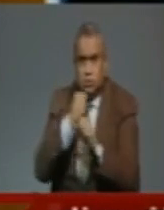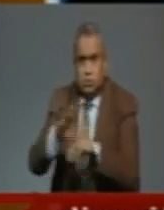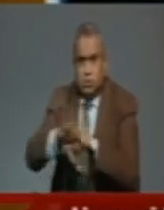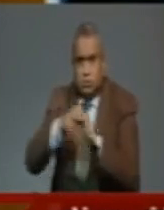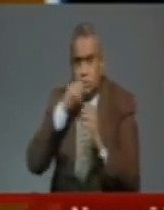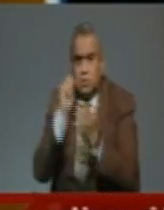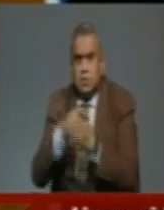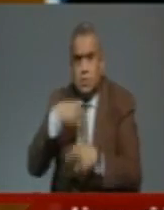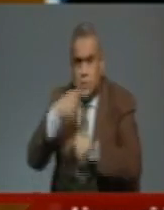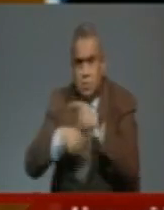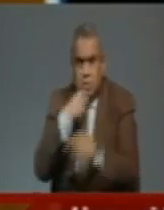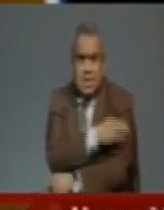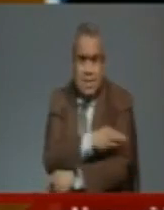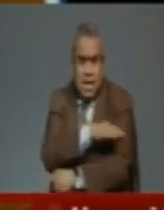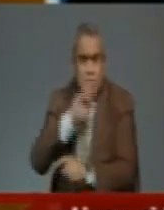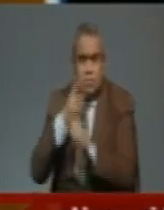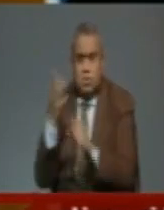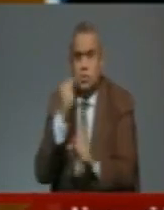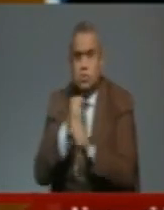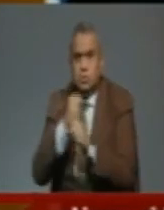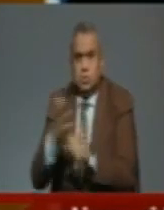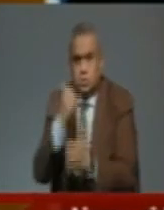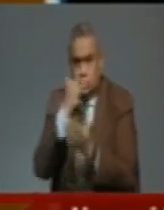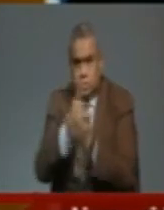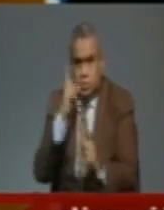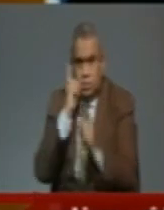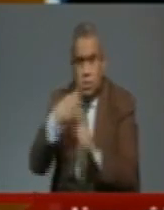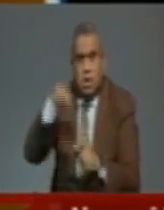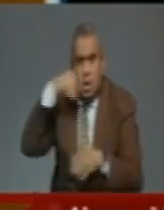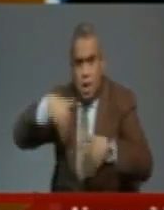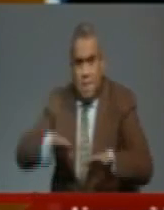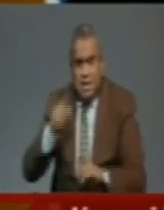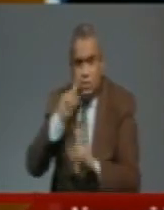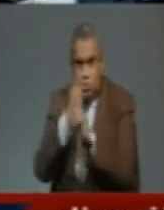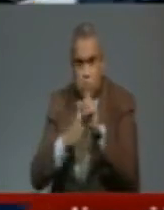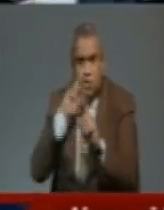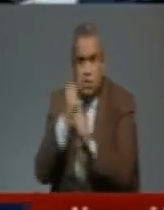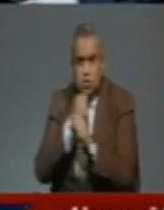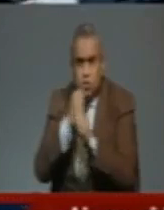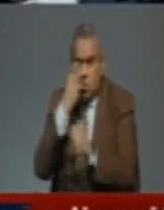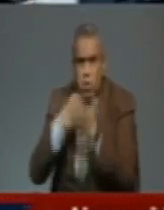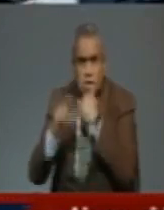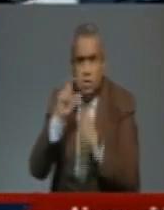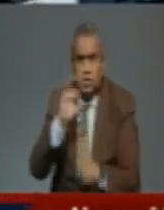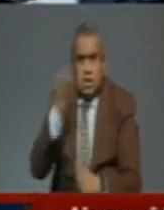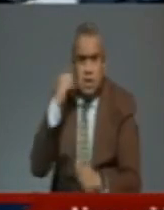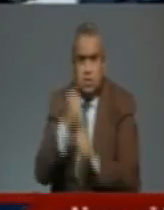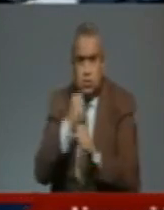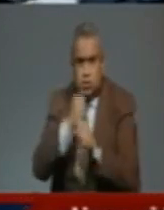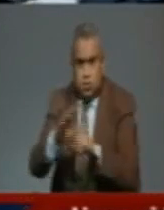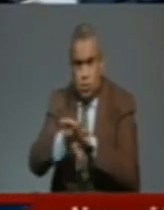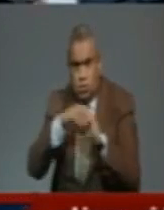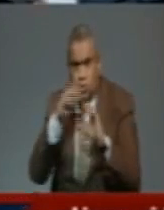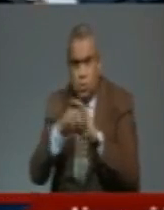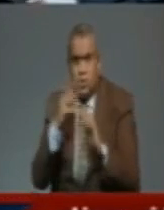تجريبي واستاذنت حضرتك وجيت انا ودوله الرئيس مصطفى مدبولي وشفنا التشغيل التجريبي. في الثلاث شهور اللي فاتوا يا فندم دول احنا دخلنا